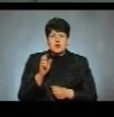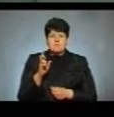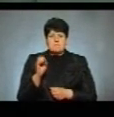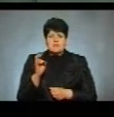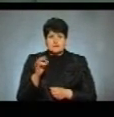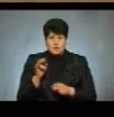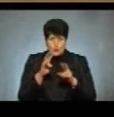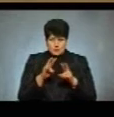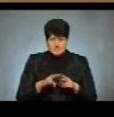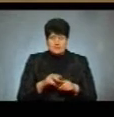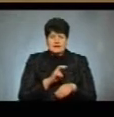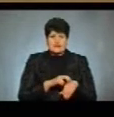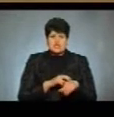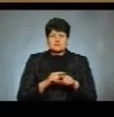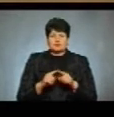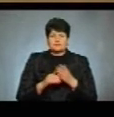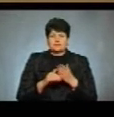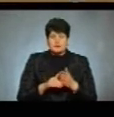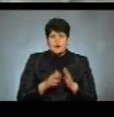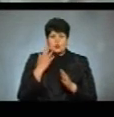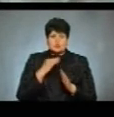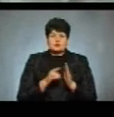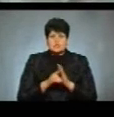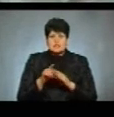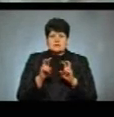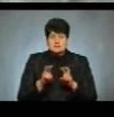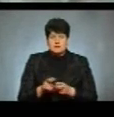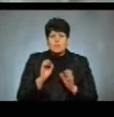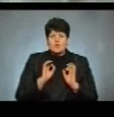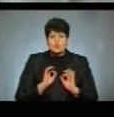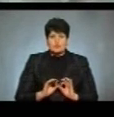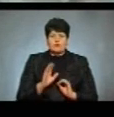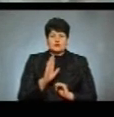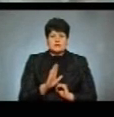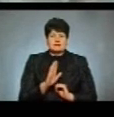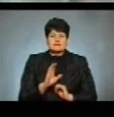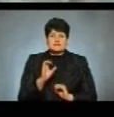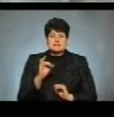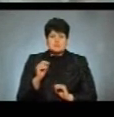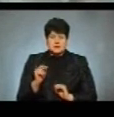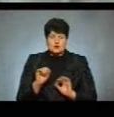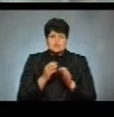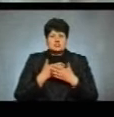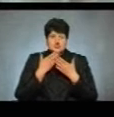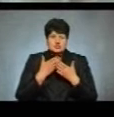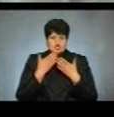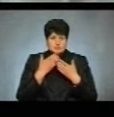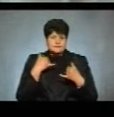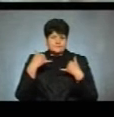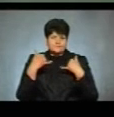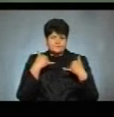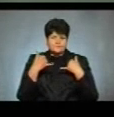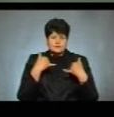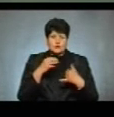оглядали лікарі швидкої. Після того, як засідання розпочалося, прокурор Володимир Сипень зачитав розшифровані записи телефонних розмов Олени